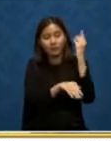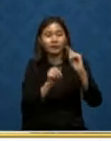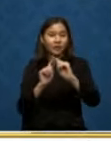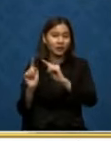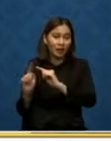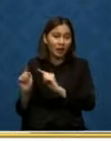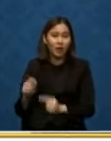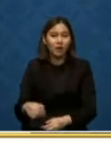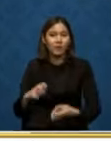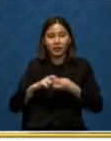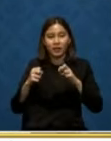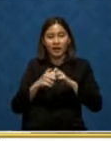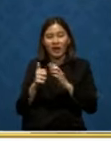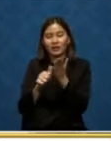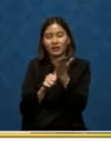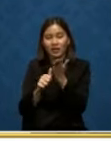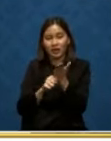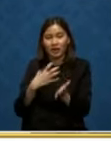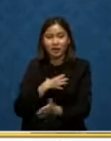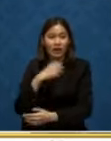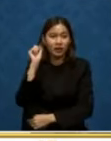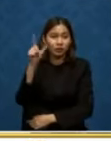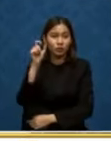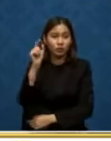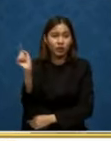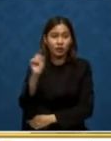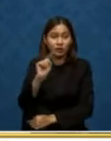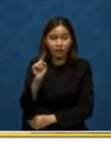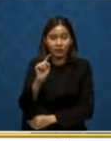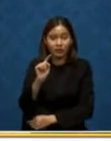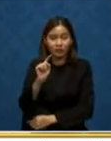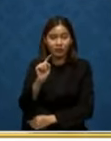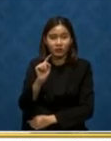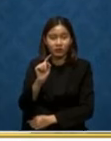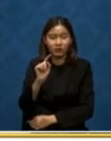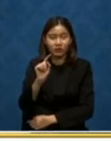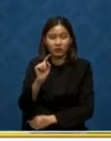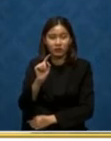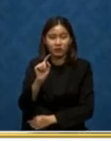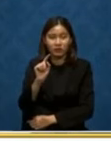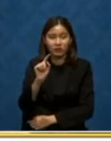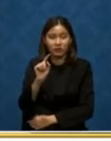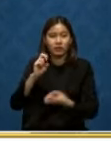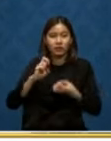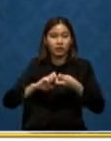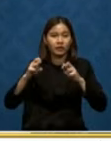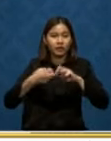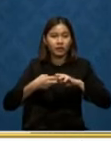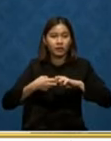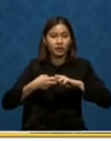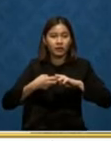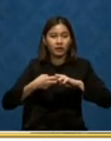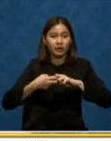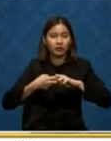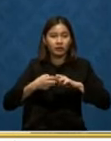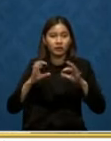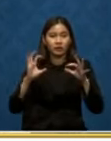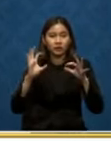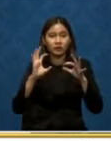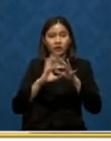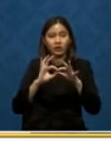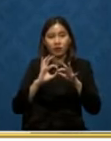จะให้นำเรียนและมีความแก้ไขปัญหาเร่งด่วนก็คือโดยโดยเฉพาะเรื่องของอ่าปัญหาในเรื่องของพืชทางด้าน